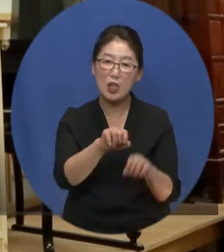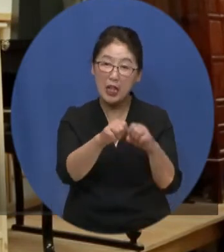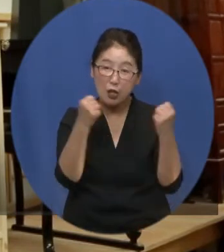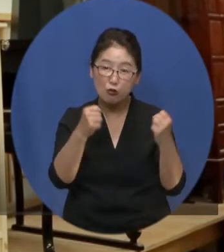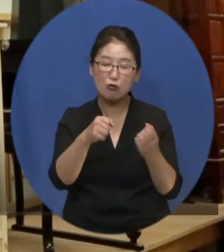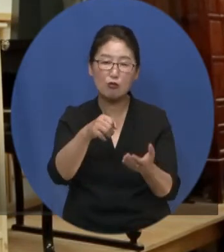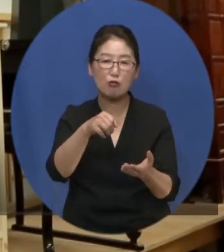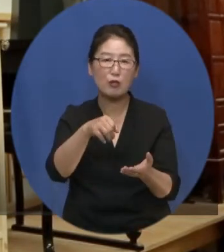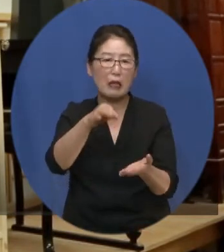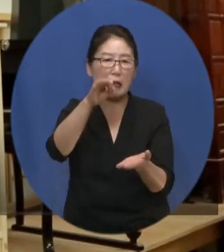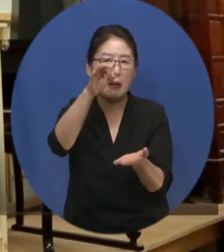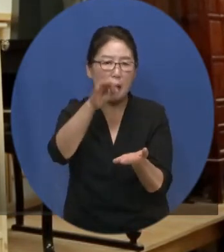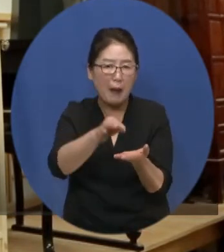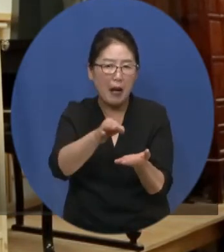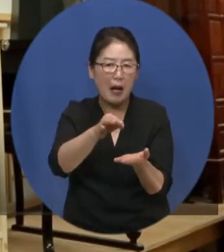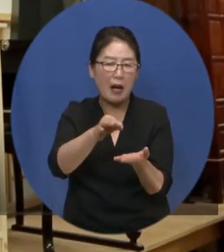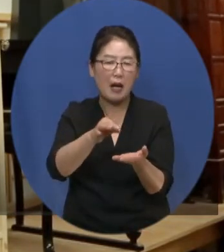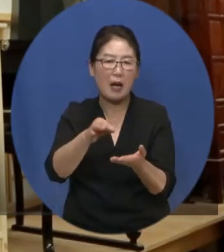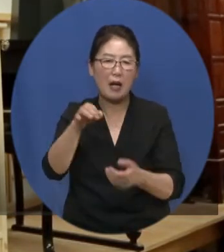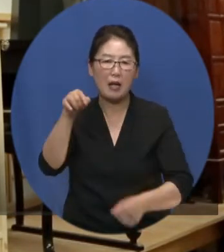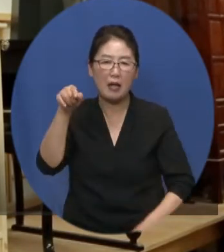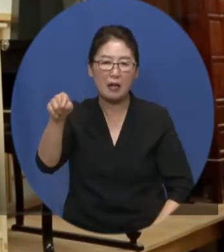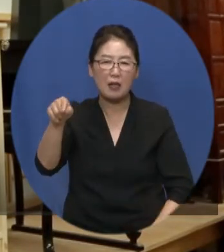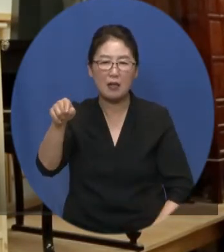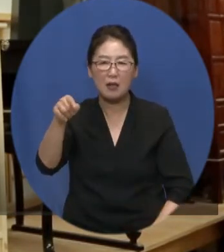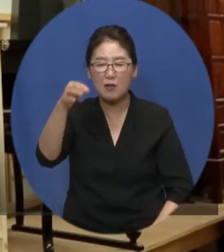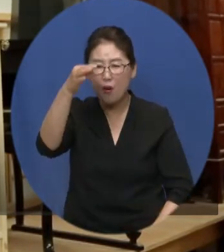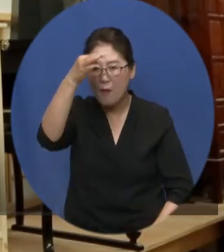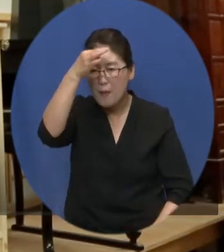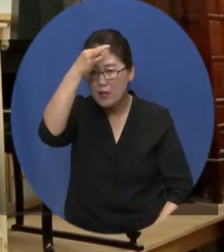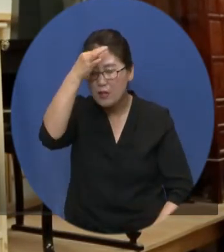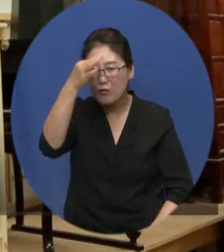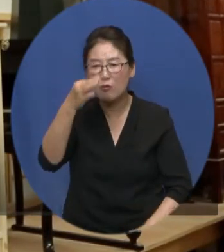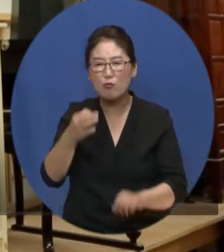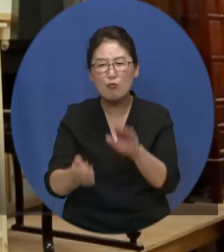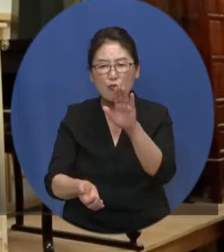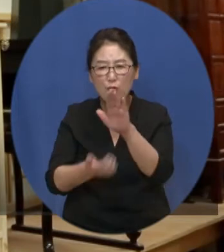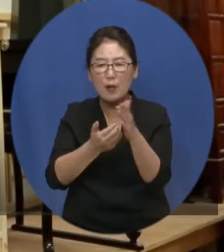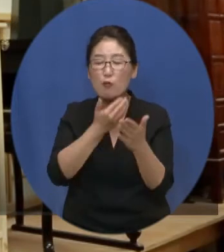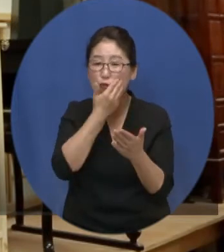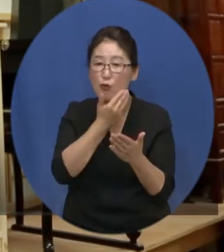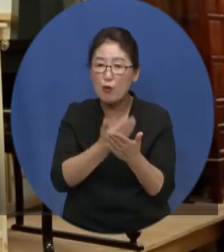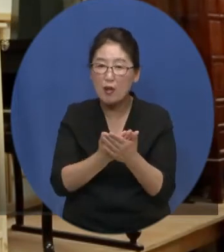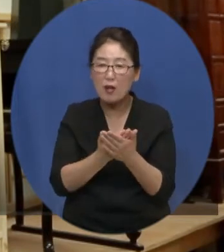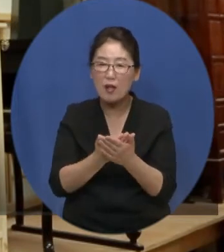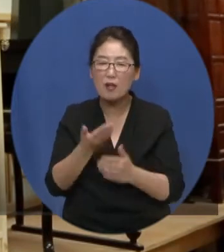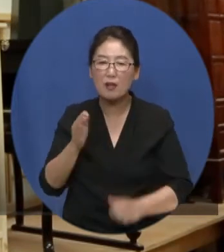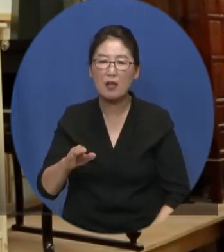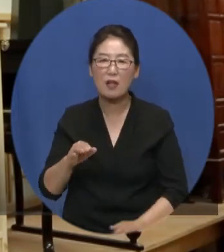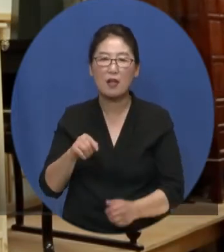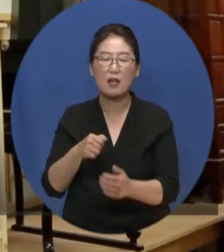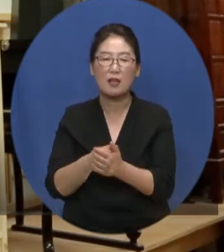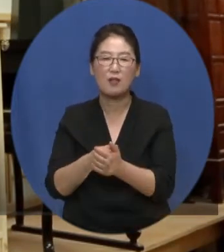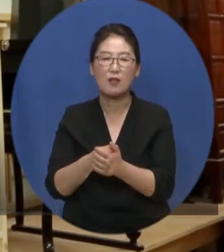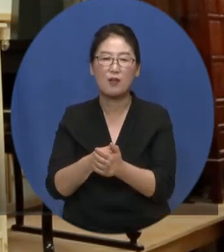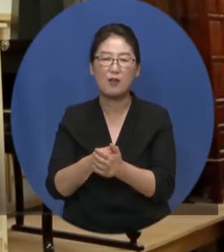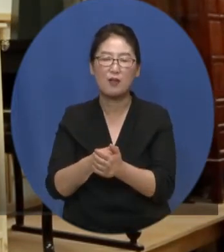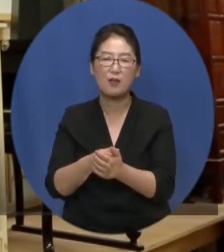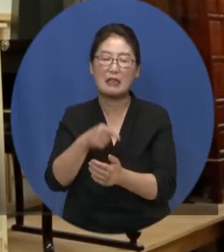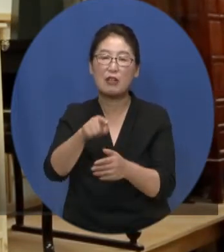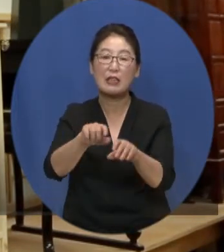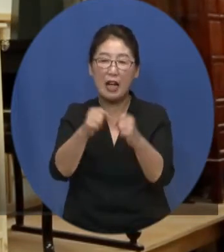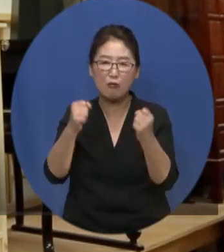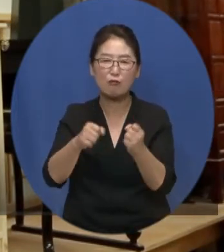기술적인 면에서 가구를 만드는 건데 그런 것들을 오프를 시켰을 때는 조금은